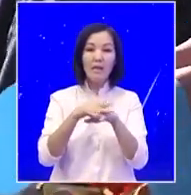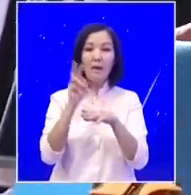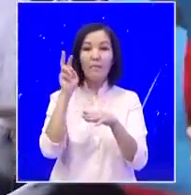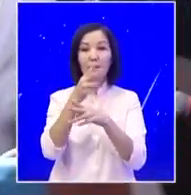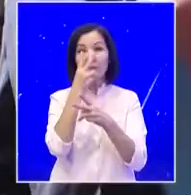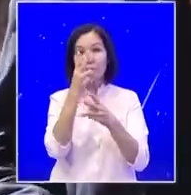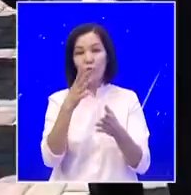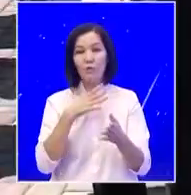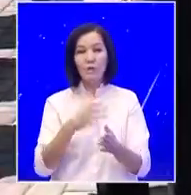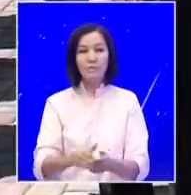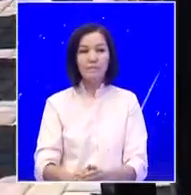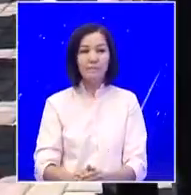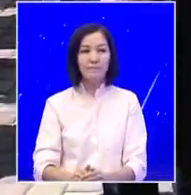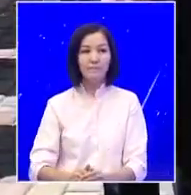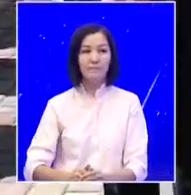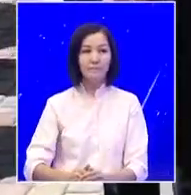қадам басты.